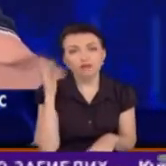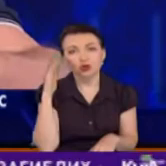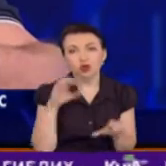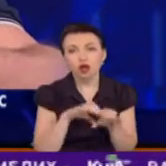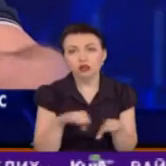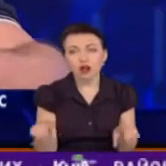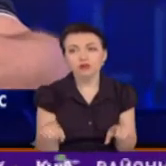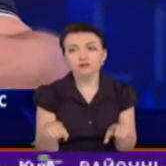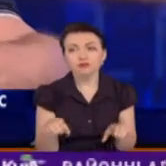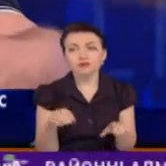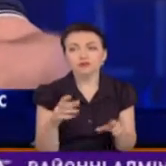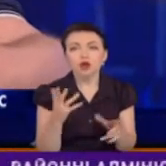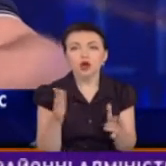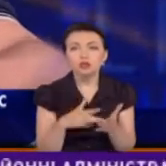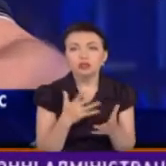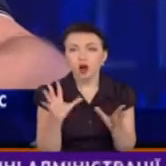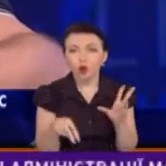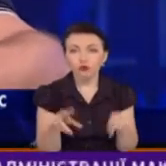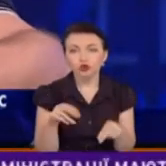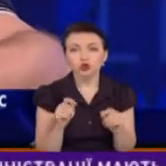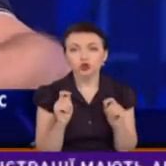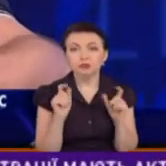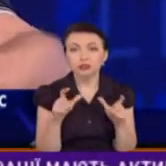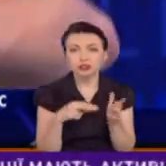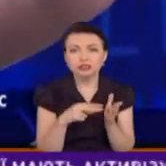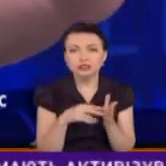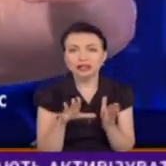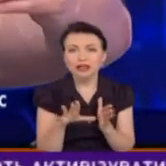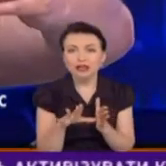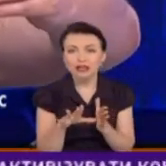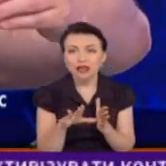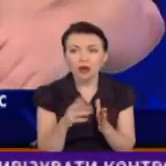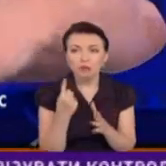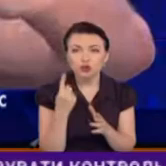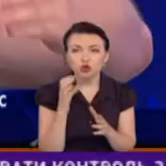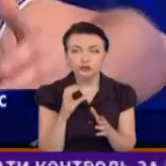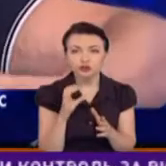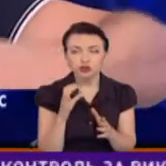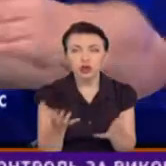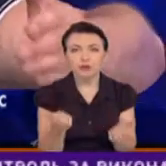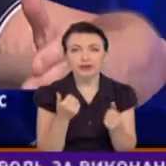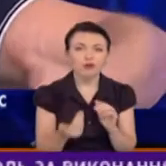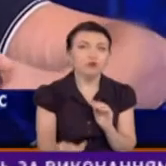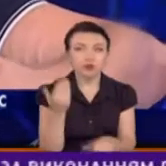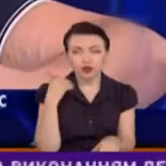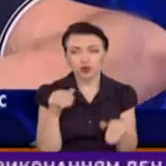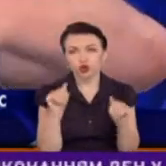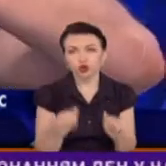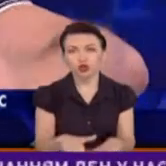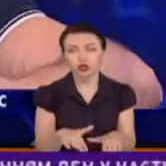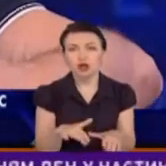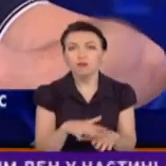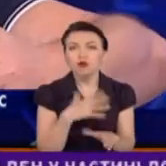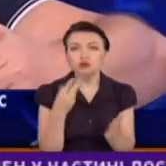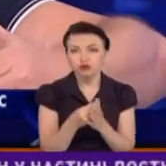водоканал, розраховуючи, що збільшиться ціна на електроенергію, десь 1 січня прийняв попереднє рішення про